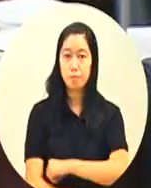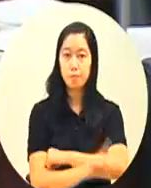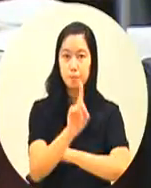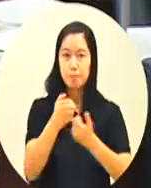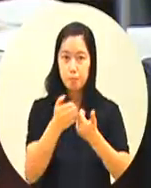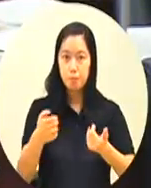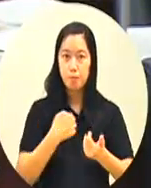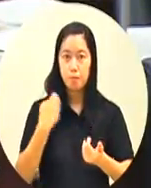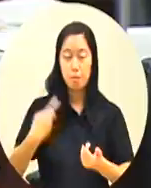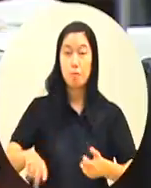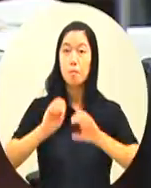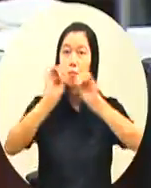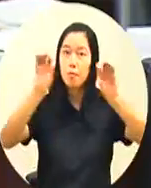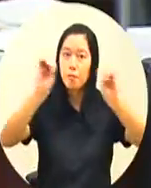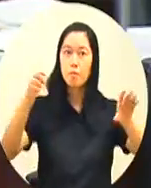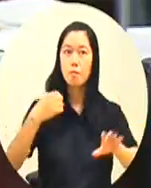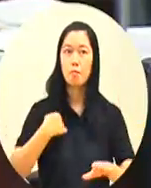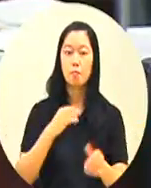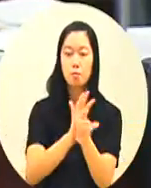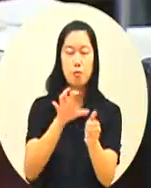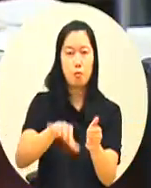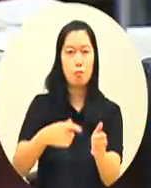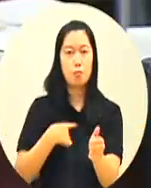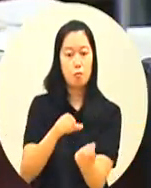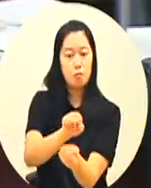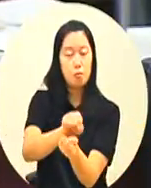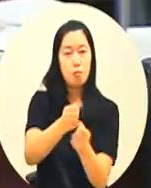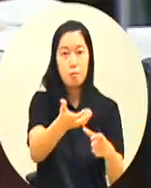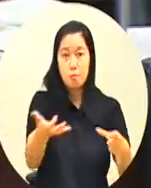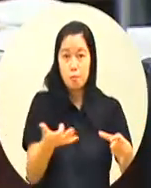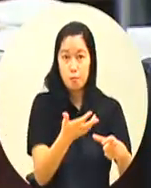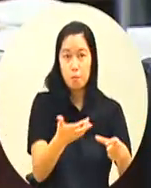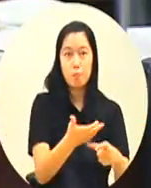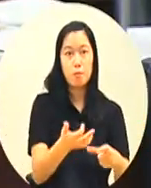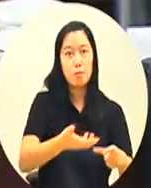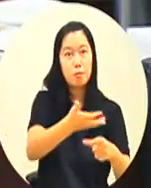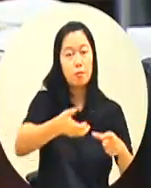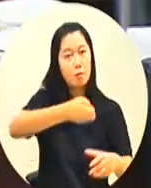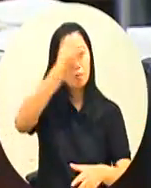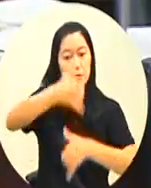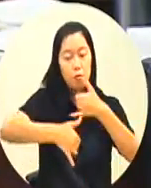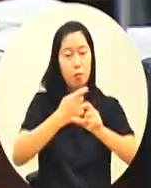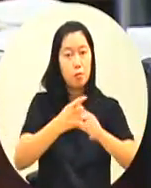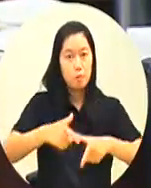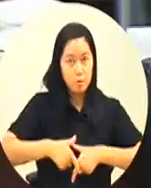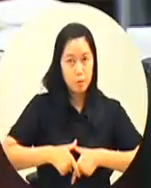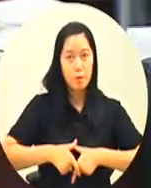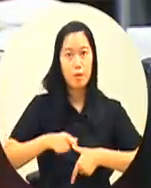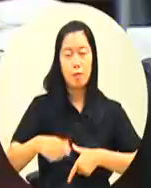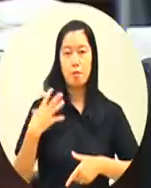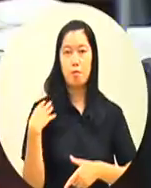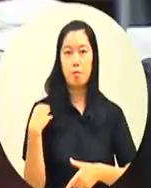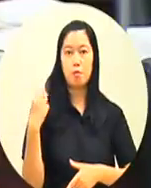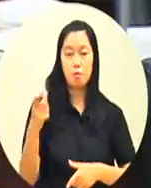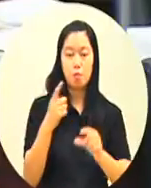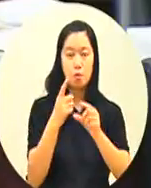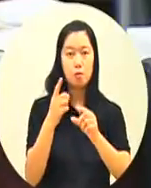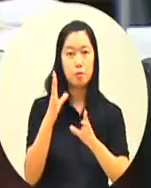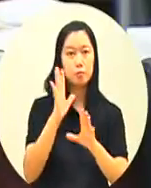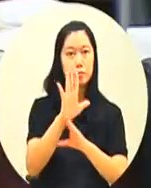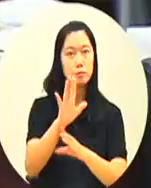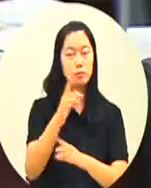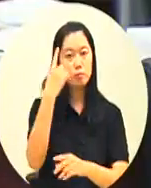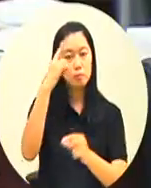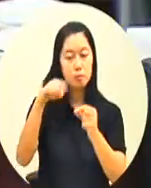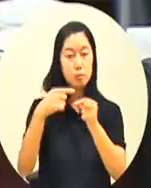情是，我的选区是澄清湖，那个青年活动中心，其实既定政策在年底要把它收回，可是有一个部分